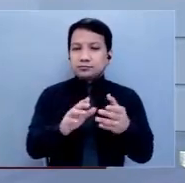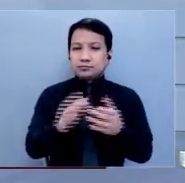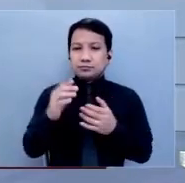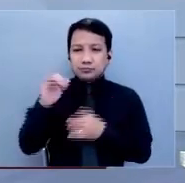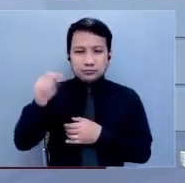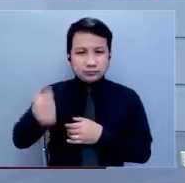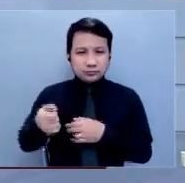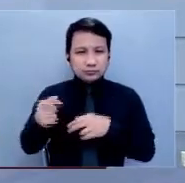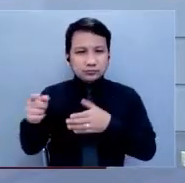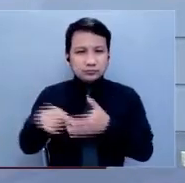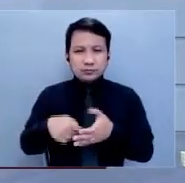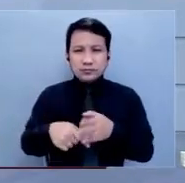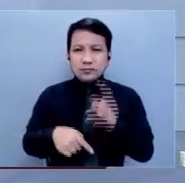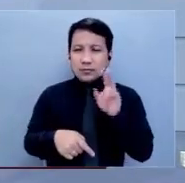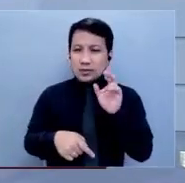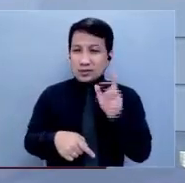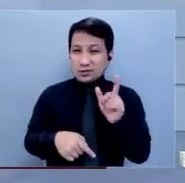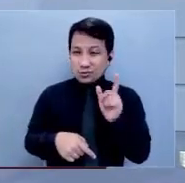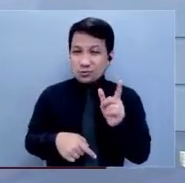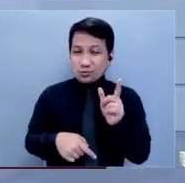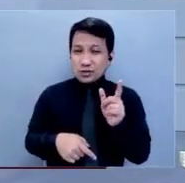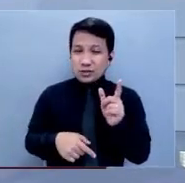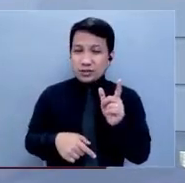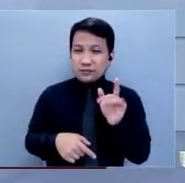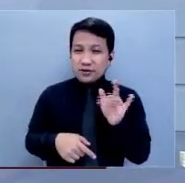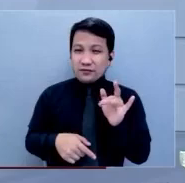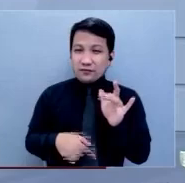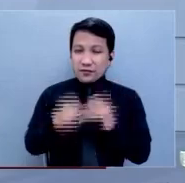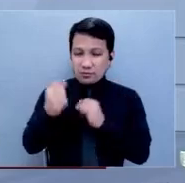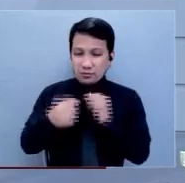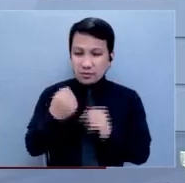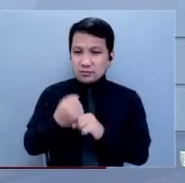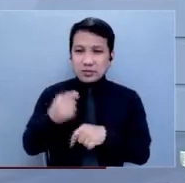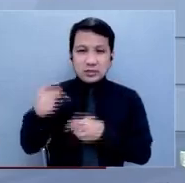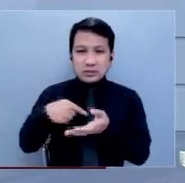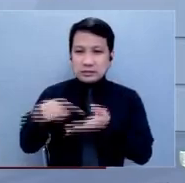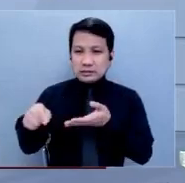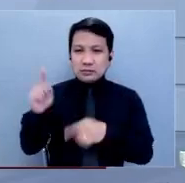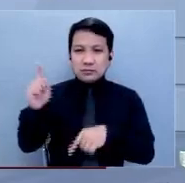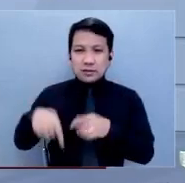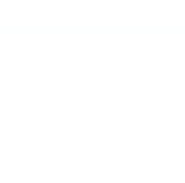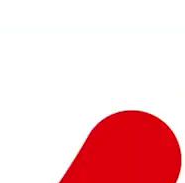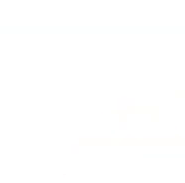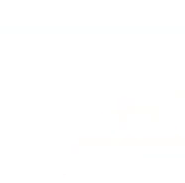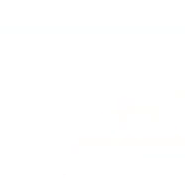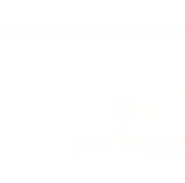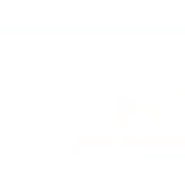dalawat kalahati dekada na hindi nabayaran ang estate tax na yan.